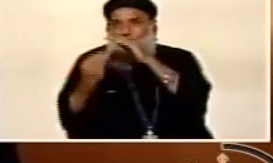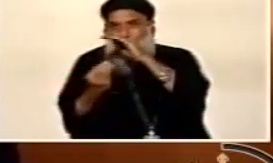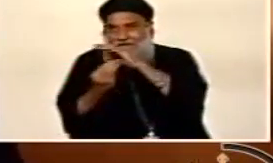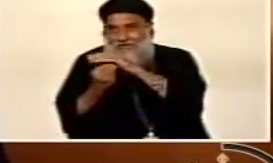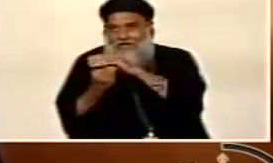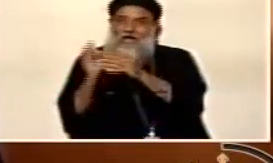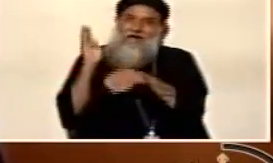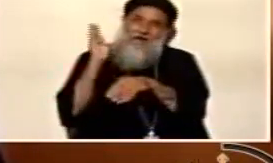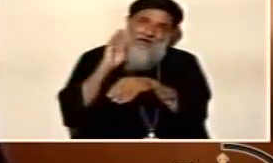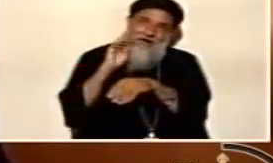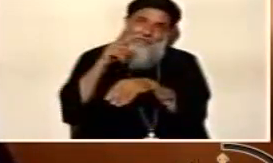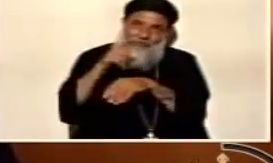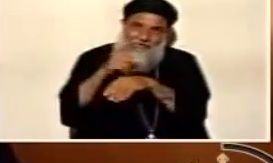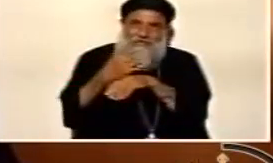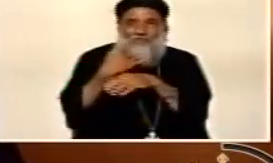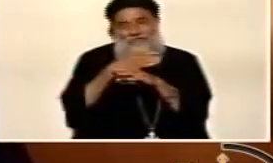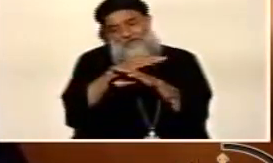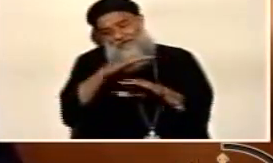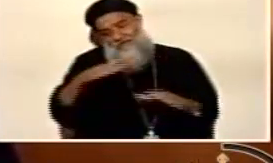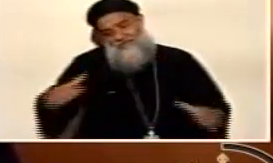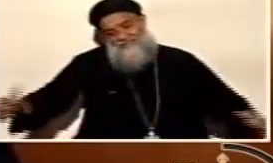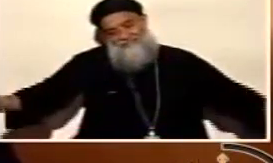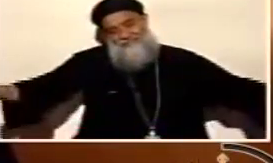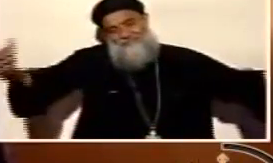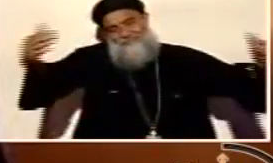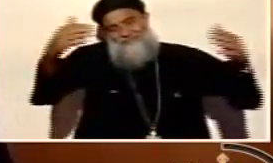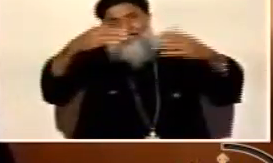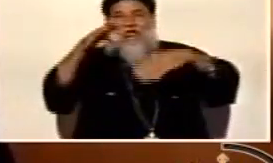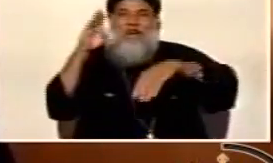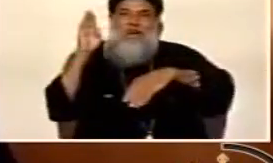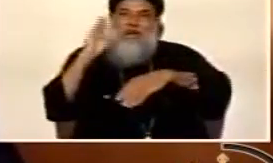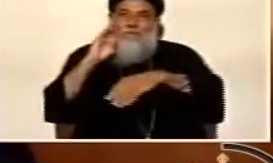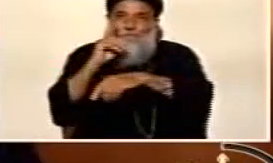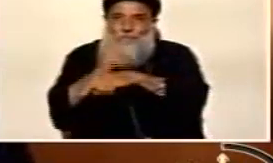أبقى كأني بلا ناموس. يعني